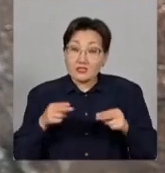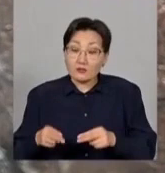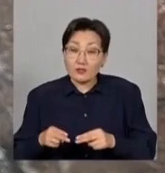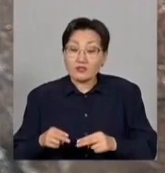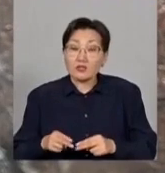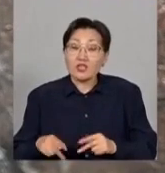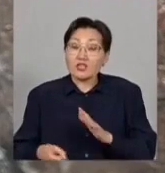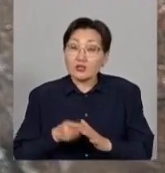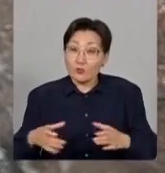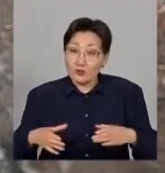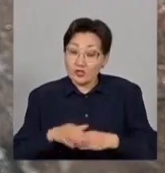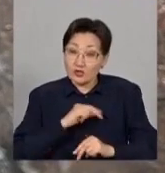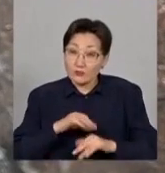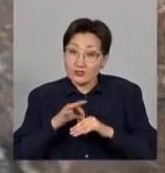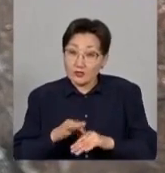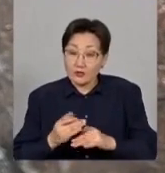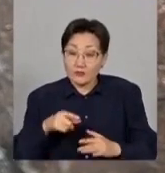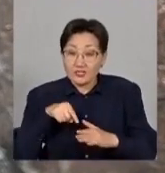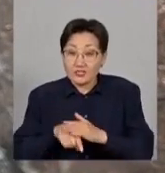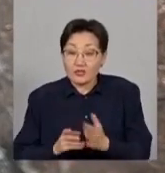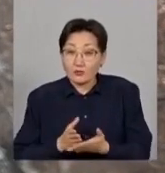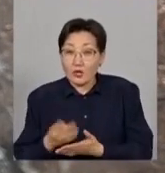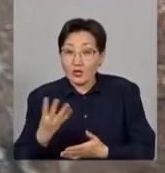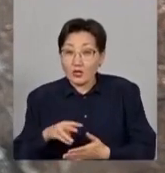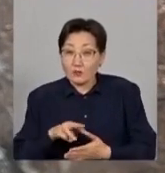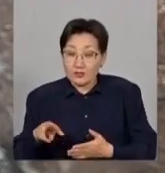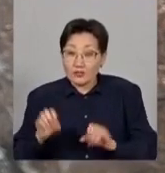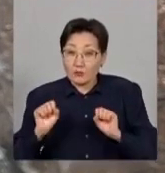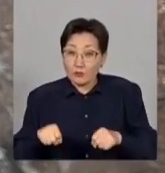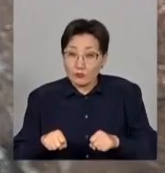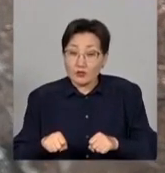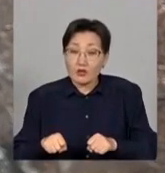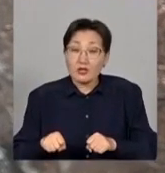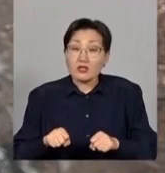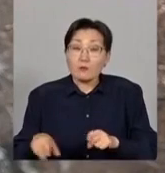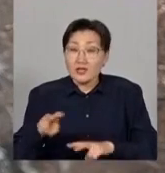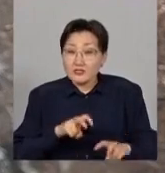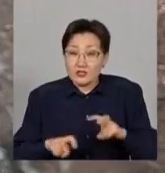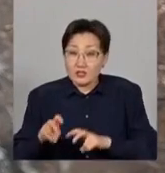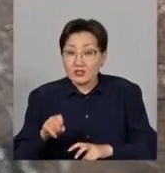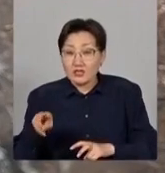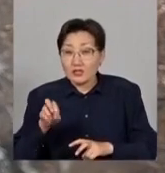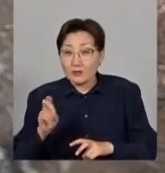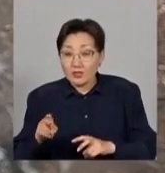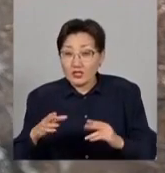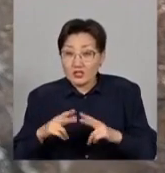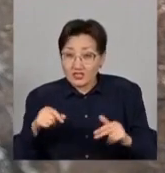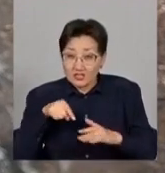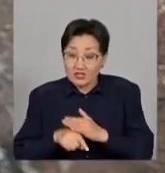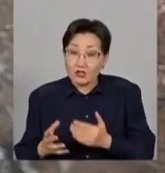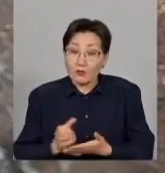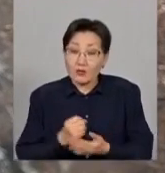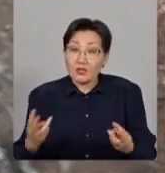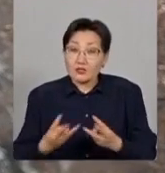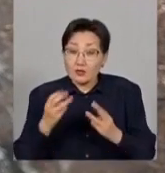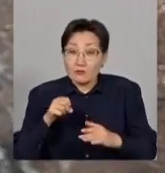Криминалдық тергеу тобы жұмыс жүргізіп жатты. Біз ішке кіріп 40 минуттай мүмкін болған жерлерді қарап шықтық. Сөйтіп Сандыбек Қайыровты шатырдан таптық. Өрттен қашып